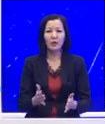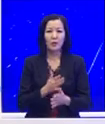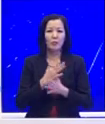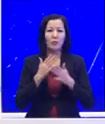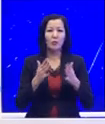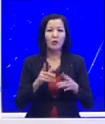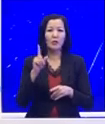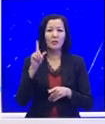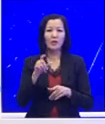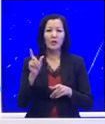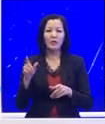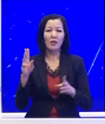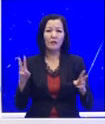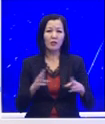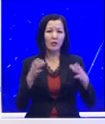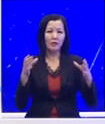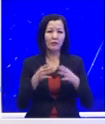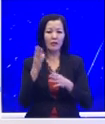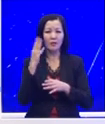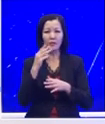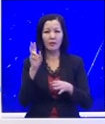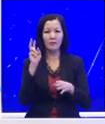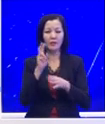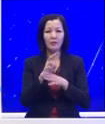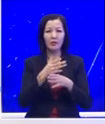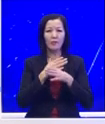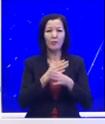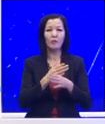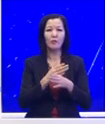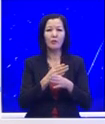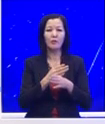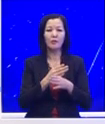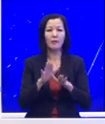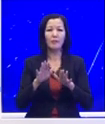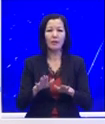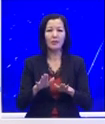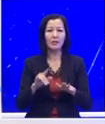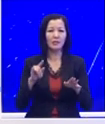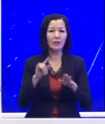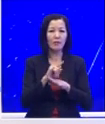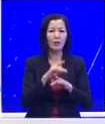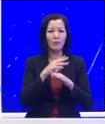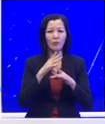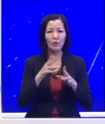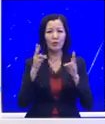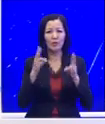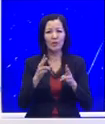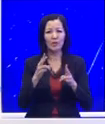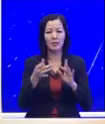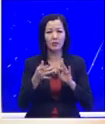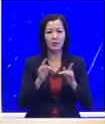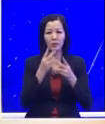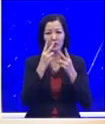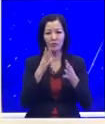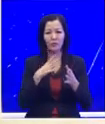Более 100 волонтеров Алматинской области поспешили на помощь на место происшествия крушения самолета. Многие из них о трагедии узнали через социальные